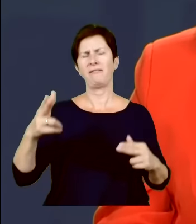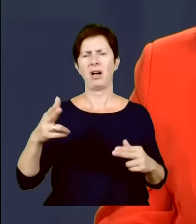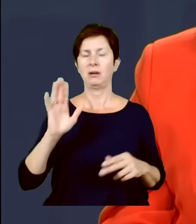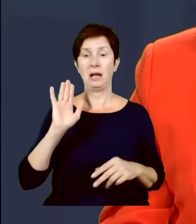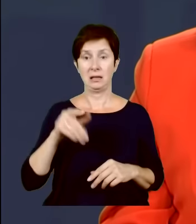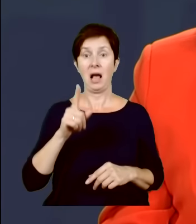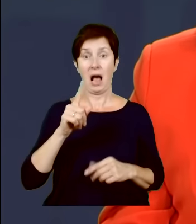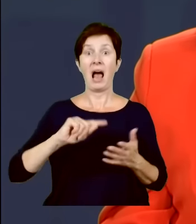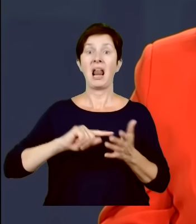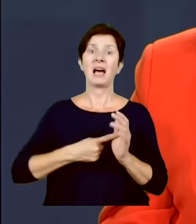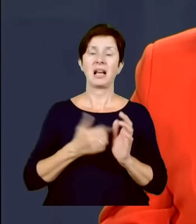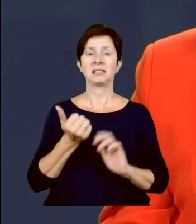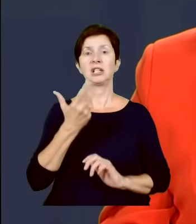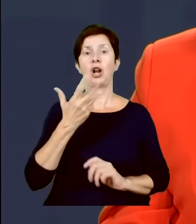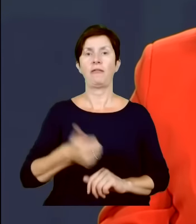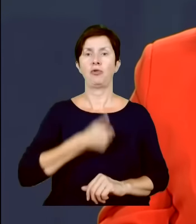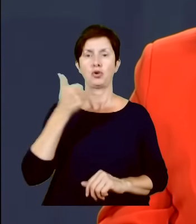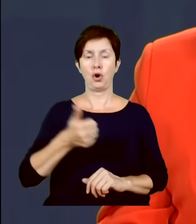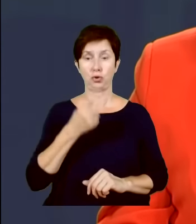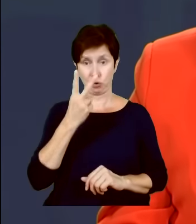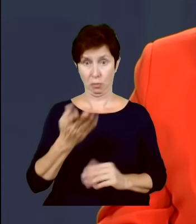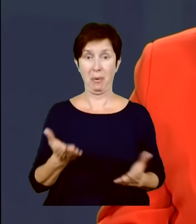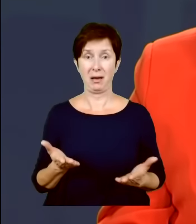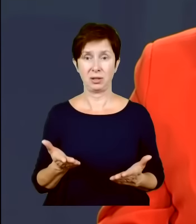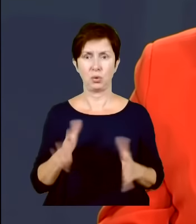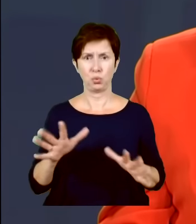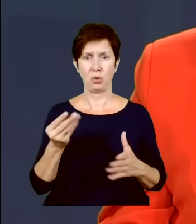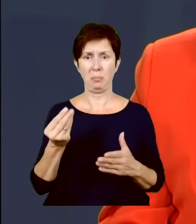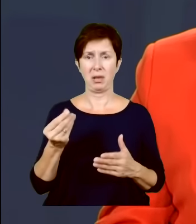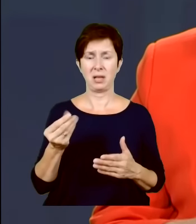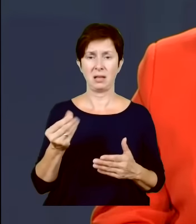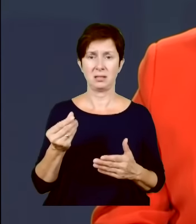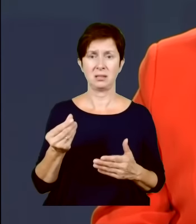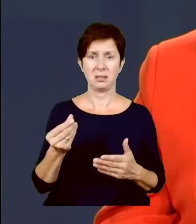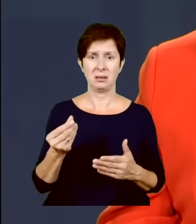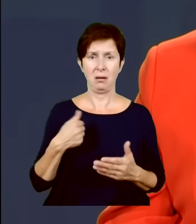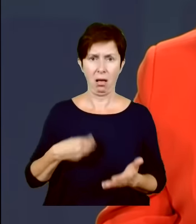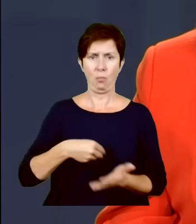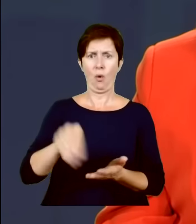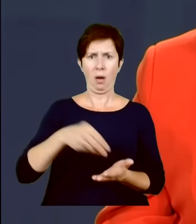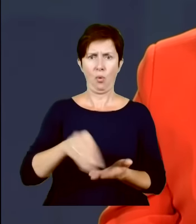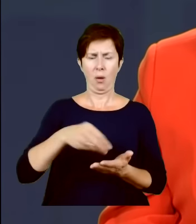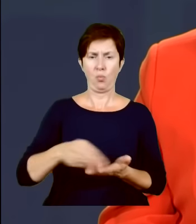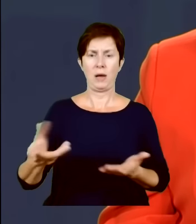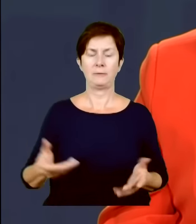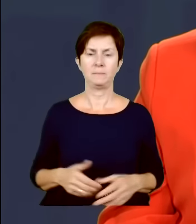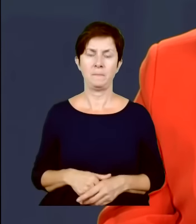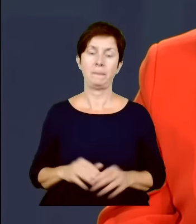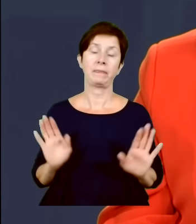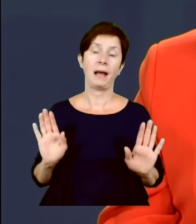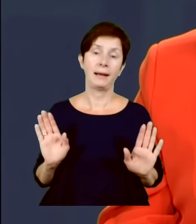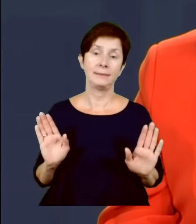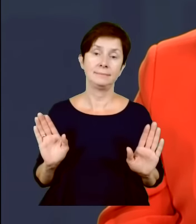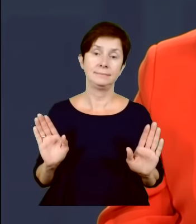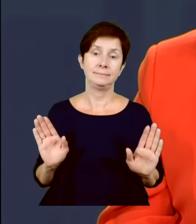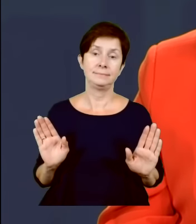ale razy ilość w roku i wyjdzie wam że naprawdę sporo kasy wyciąga się z waszej kieszeni no ale to jest tylko to